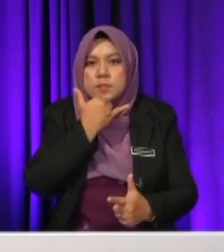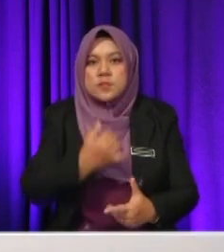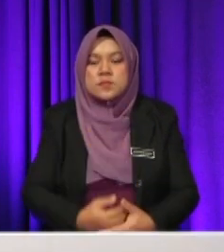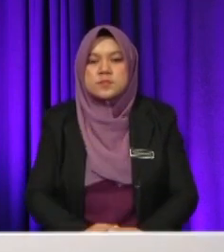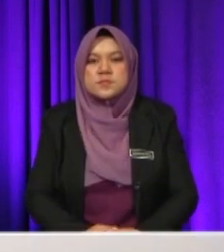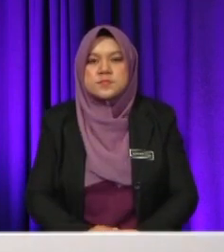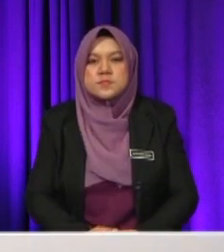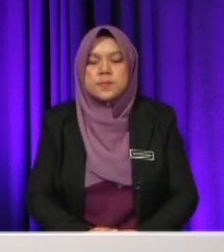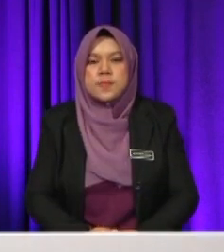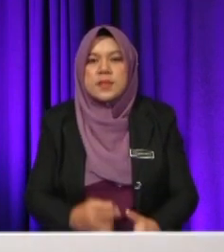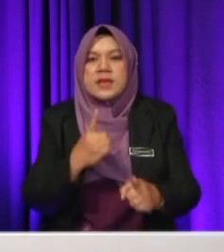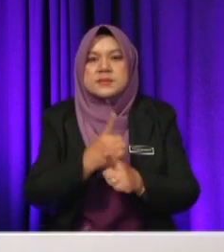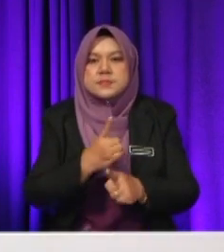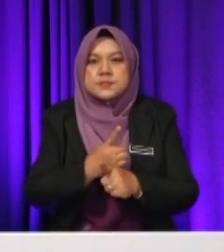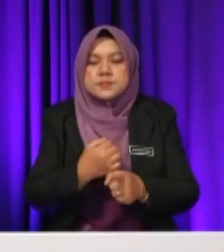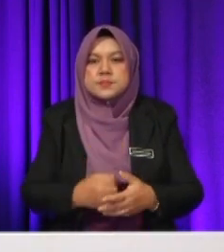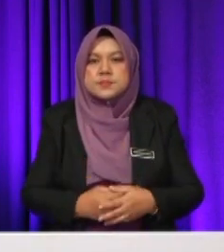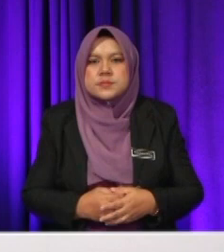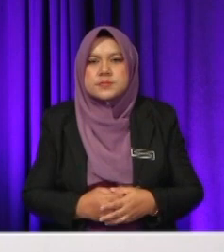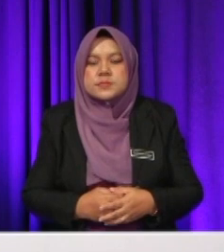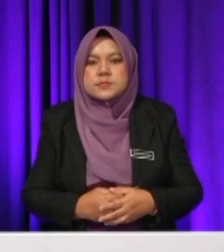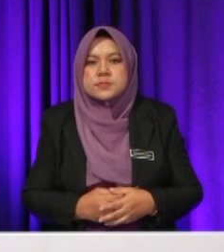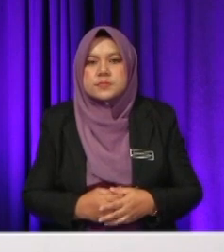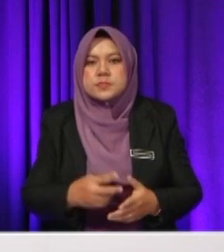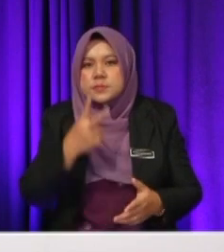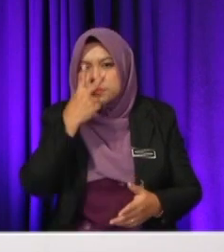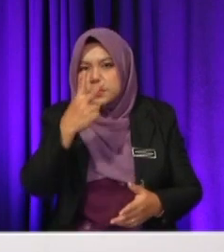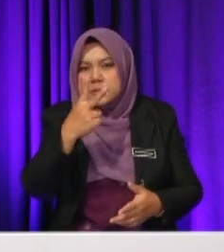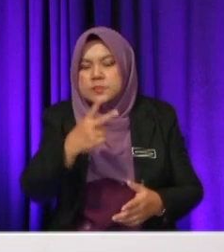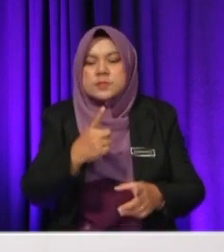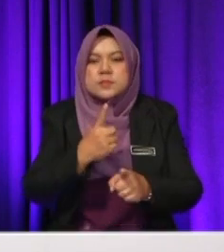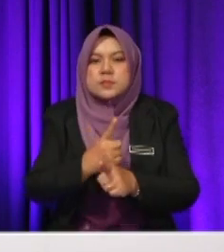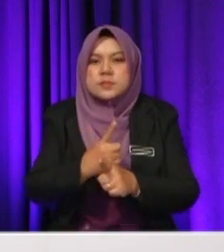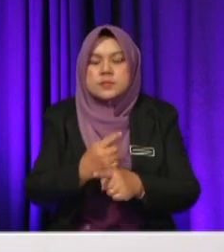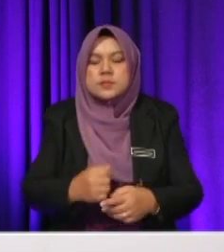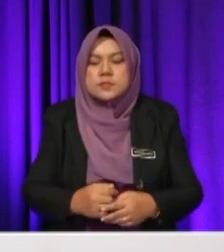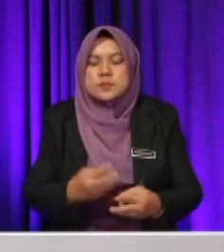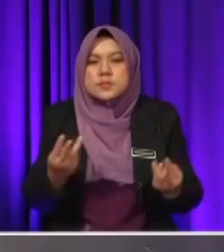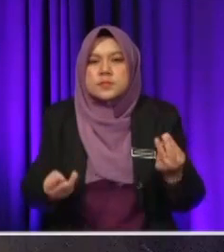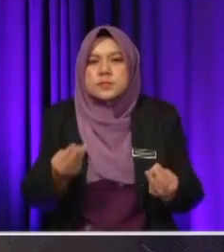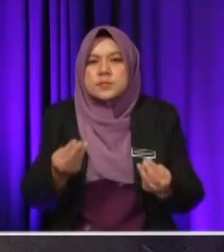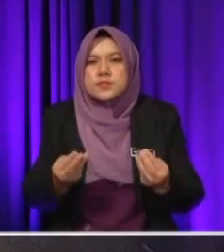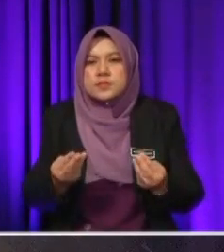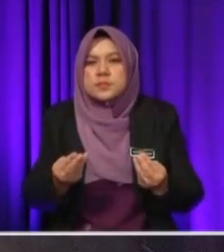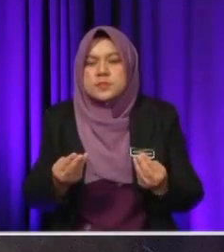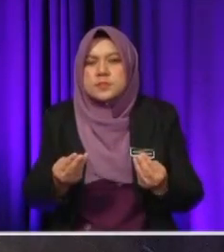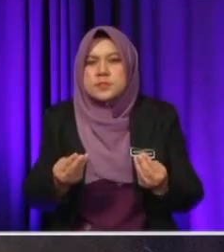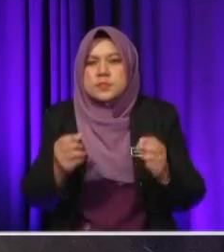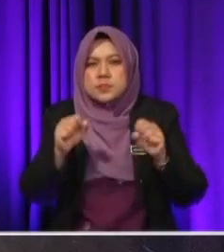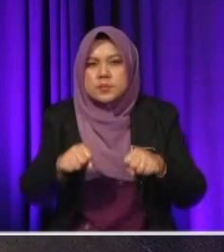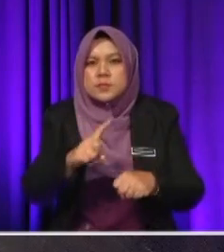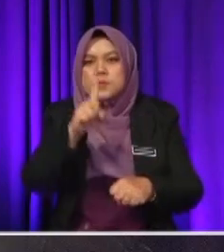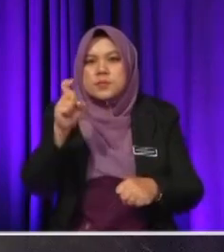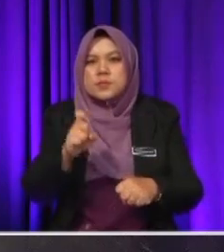betul betul Oke jadi kalau kita tengok Dah betul dah oke soalnya yang keempat mungkin kita sempat lagi